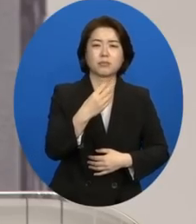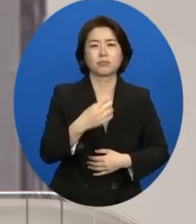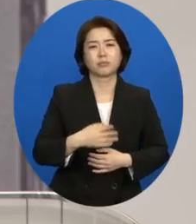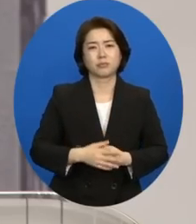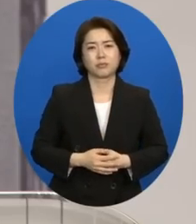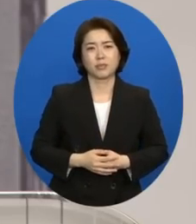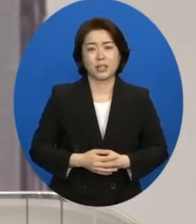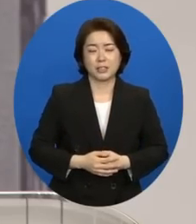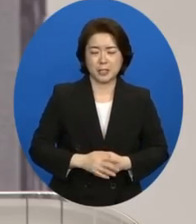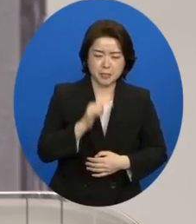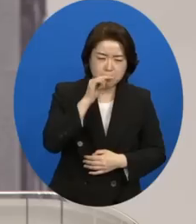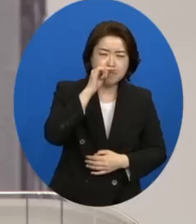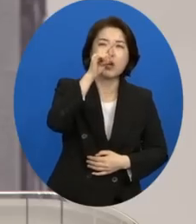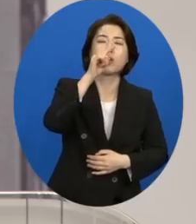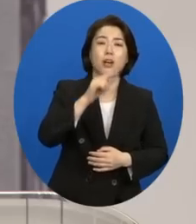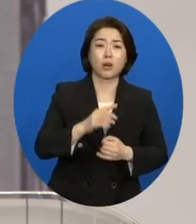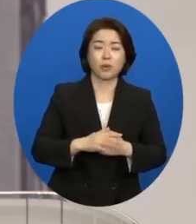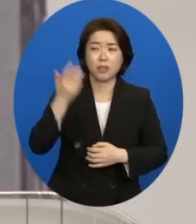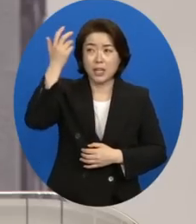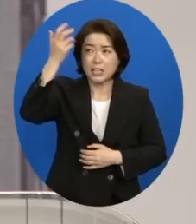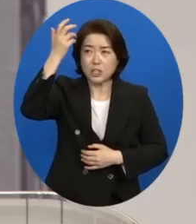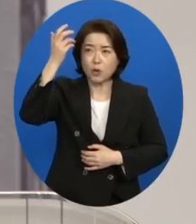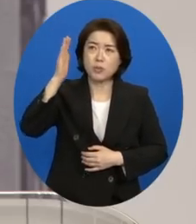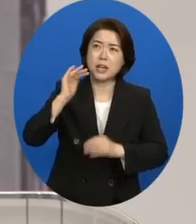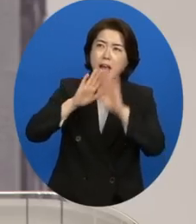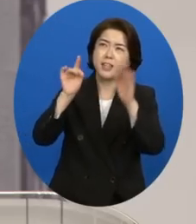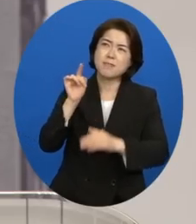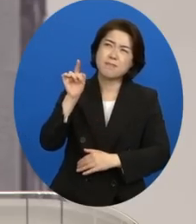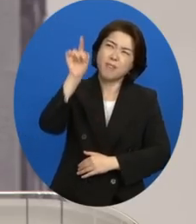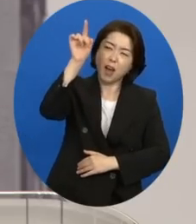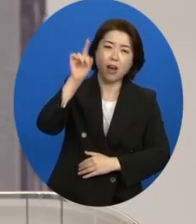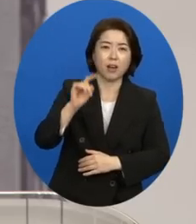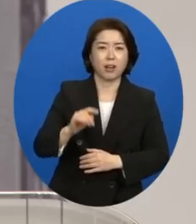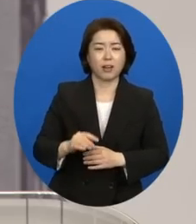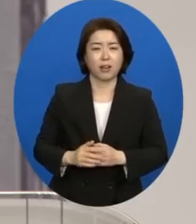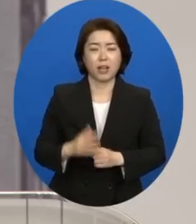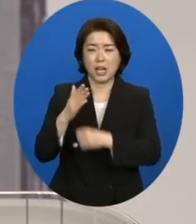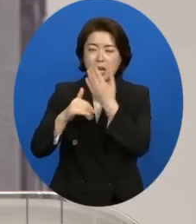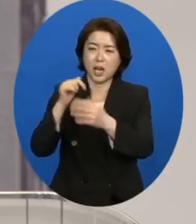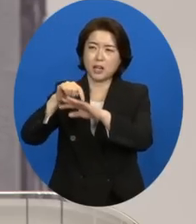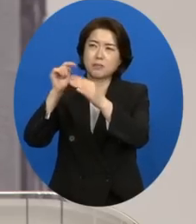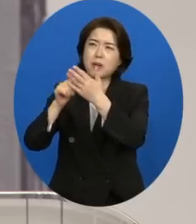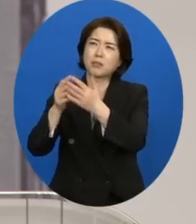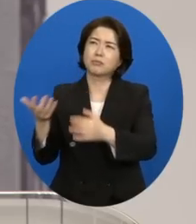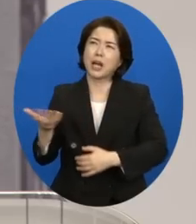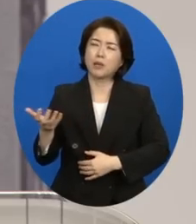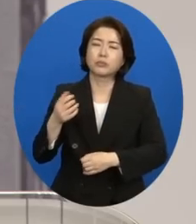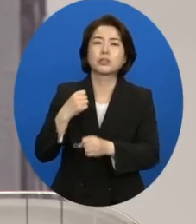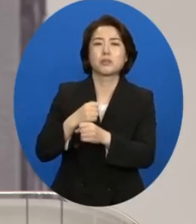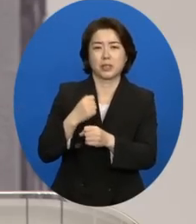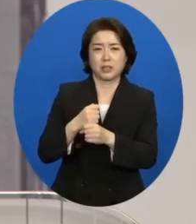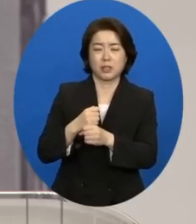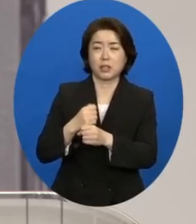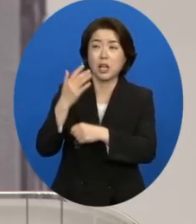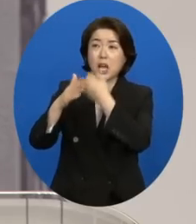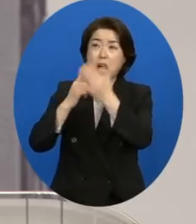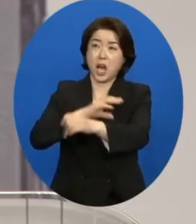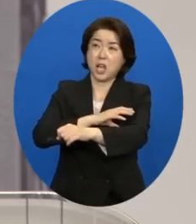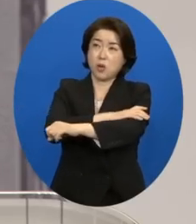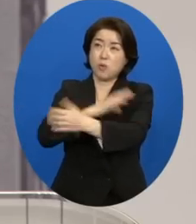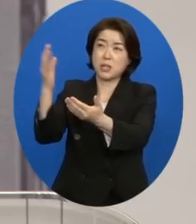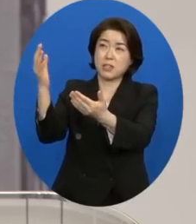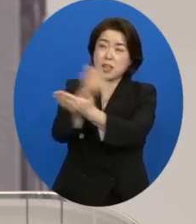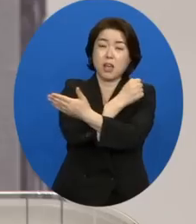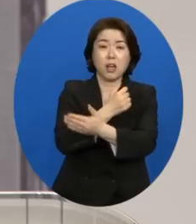자고요 우리의 영혼이 하늘을 찔러 하나님 마음을 아프게 했습니다 하나님의 권위를 찬탈하여